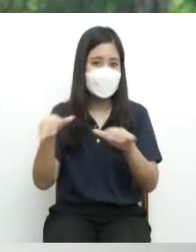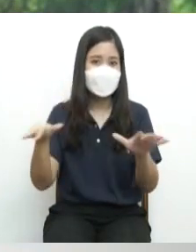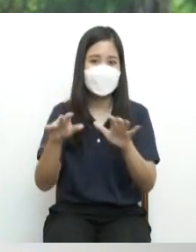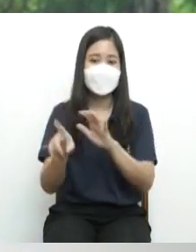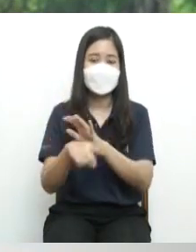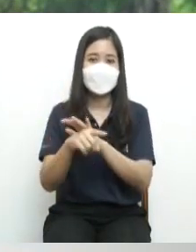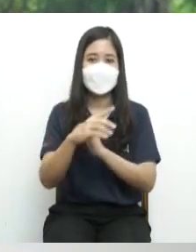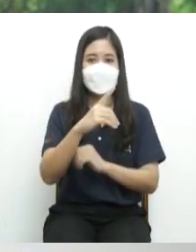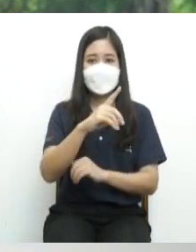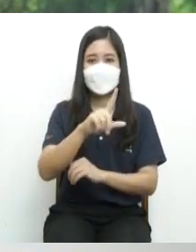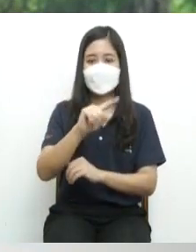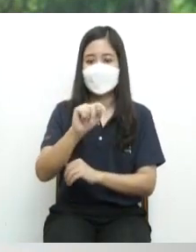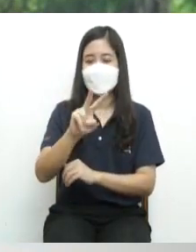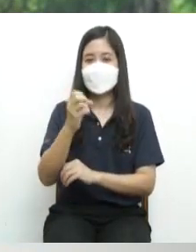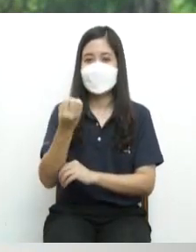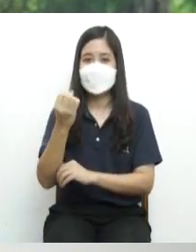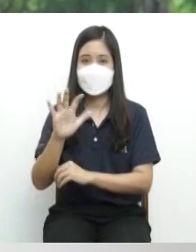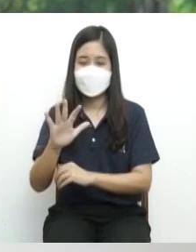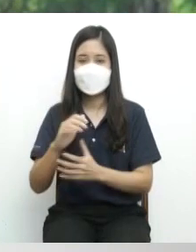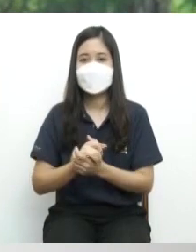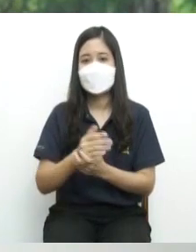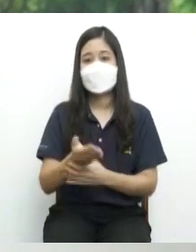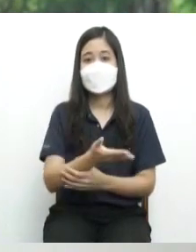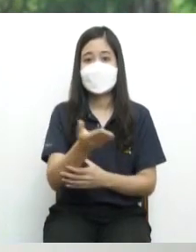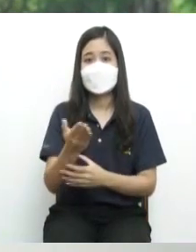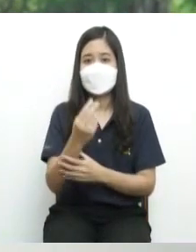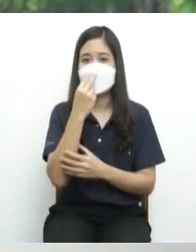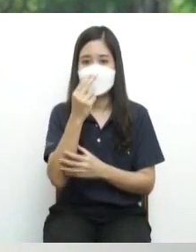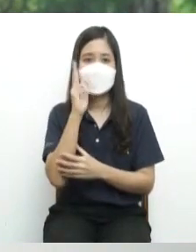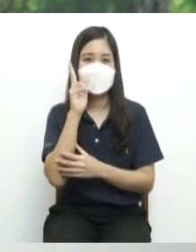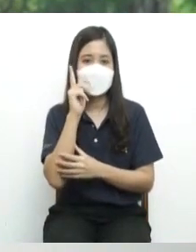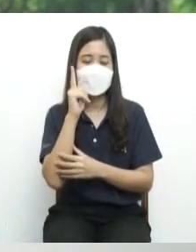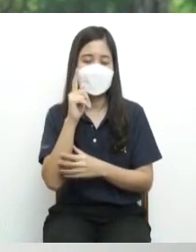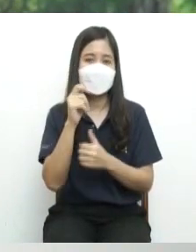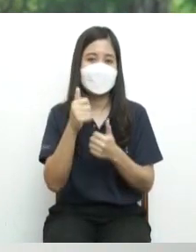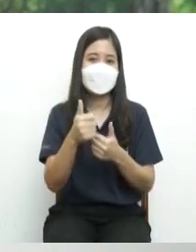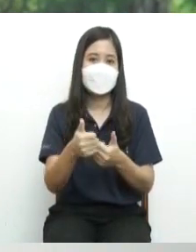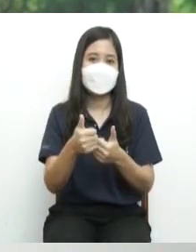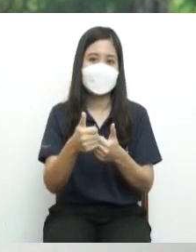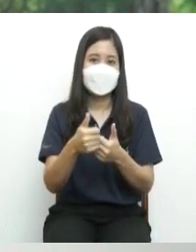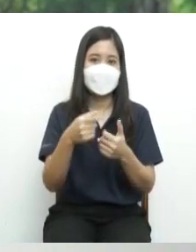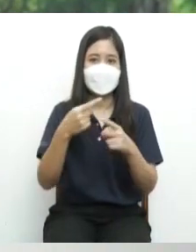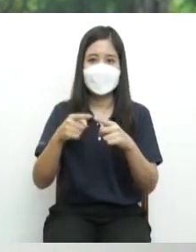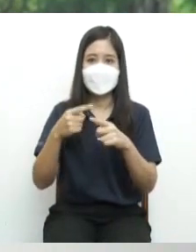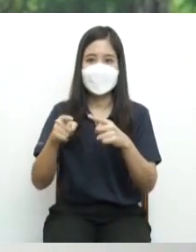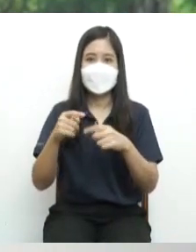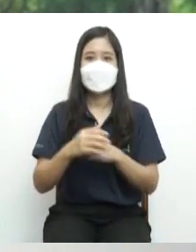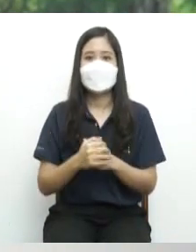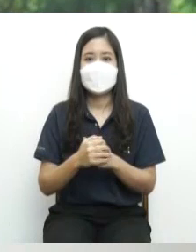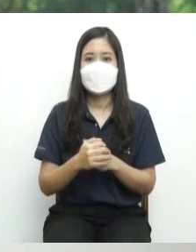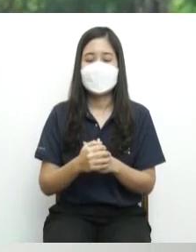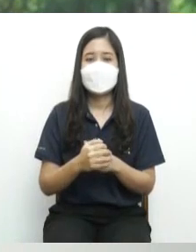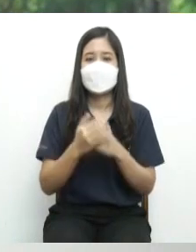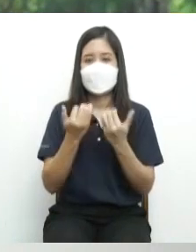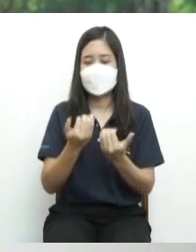ช่อง DLTV 15ไปทุกท่านนั้นได้ติดตามข่าวสารของพุธเช้าข่าวสปทนะคะในเรื่องของการศึกษากันอย่างครบถ้วนค่ะและท่านนั้นยังสามารถที่